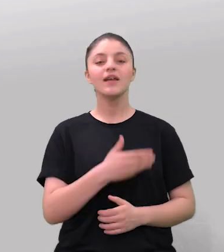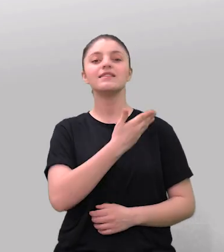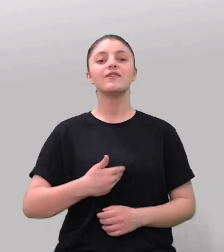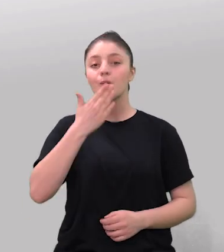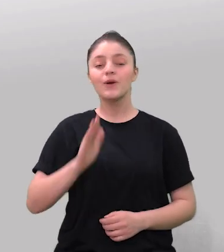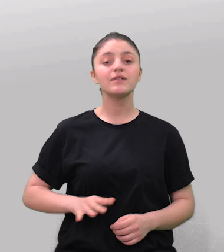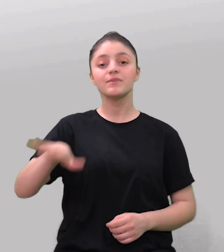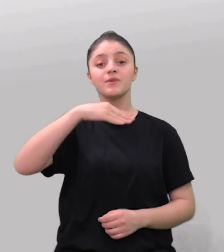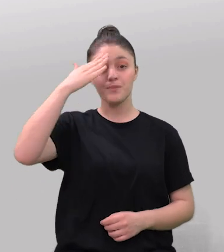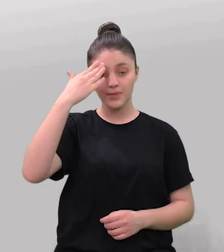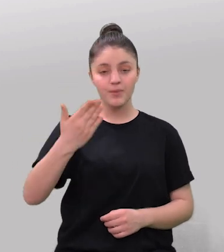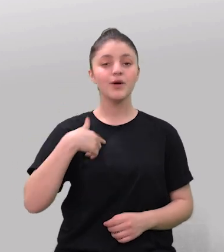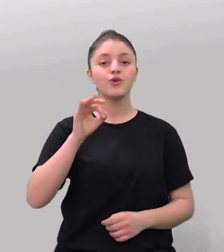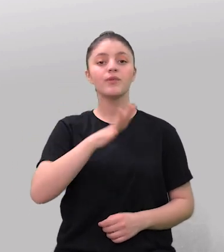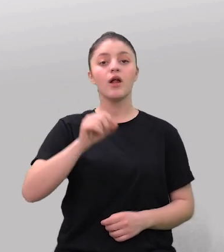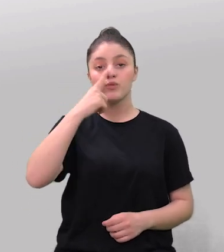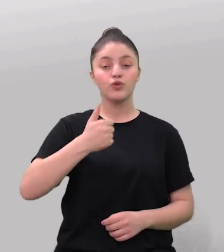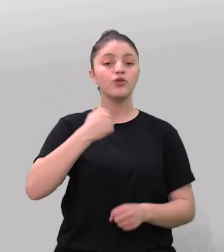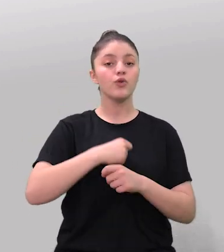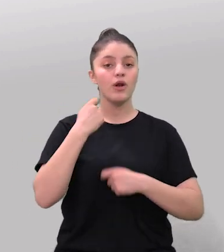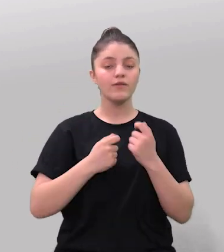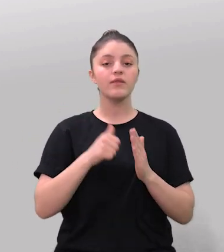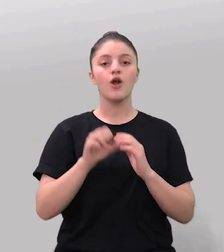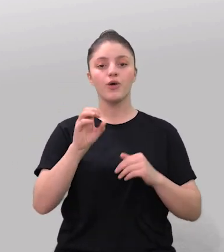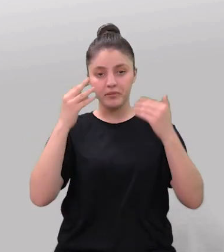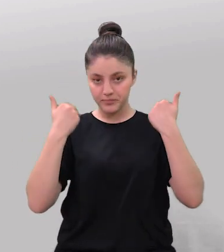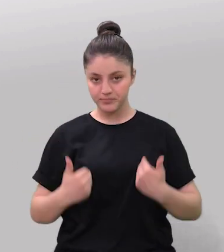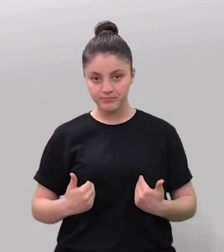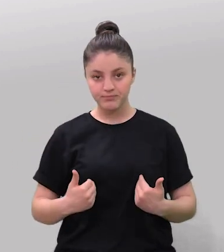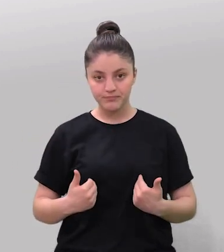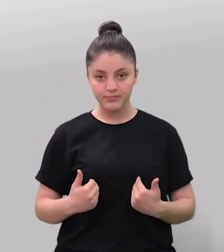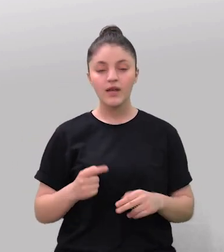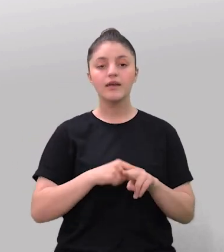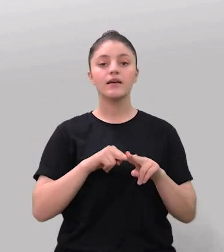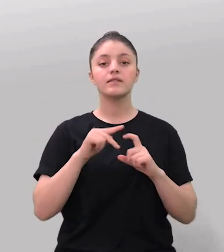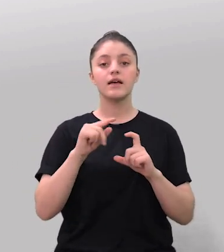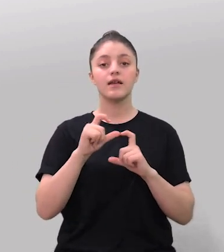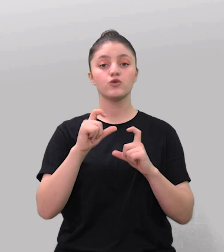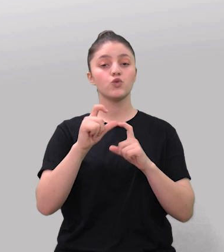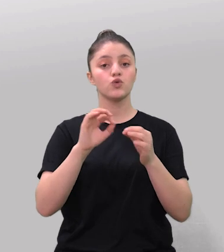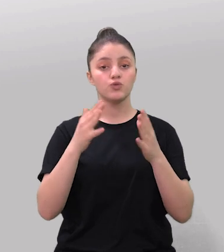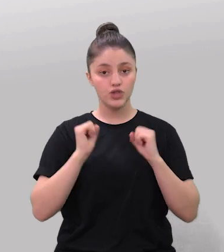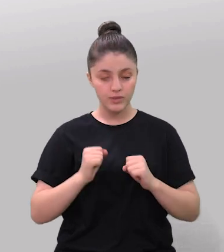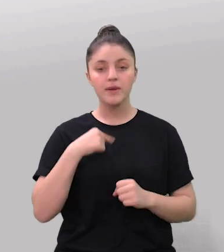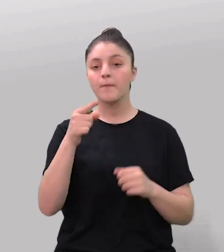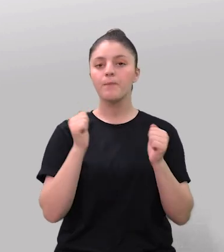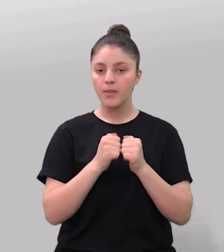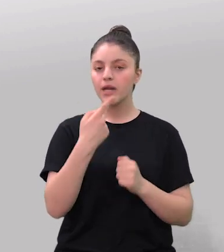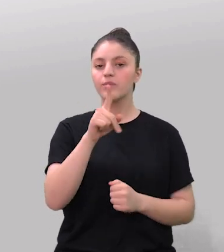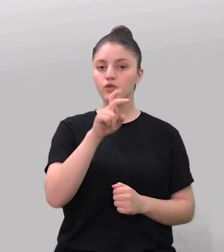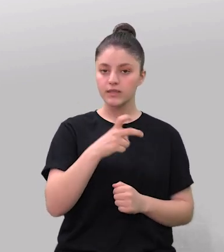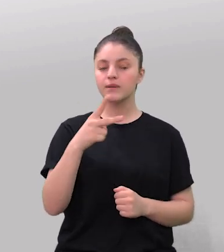sevgili öğrenciler Merhaba Ben orta için gelen düğüne görevli tarifini Yalçın YKS soru çözümleri çalışmasında